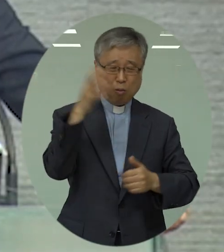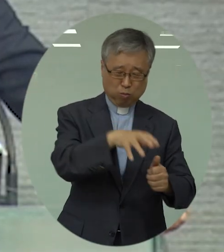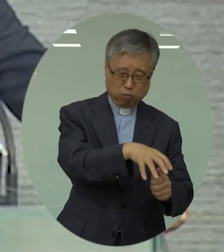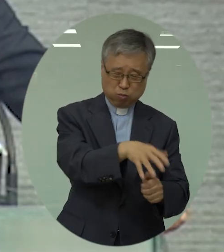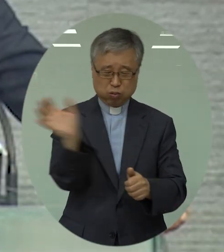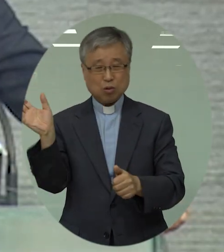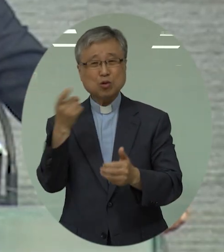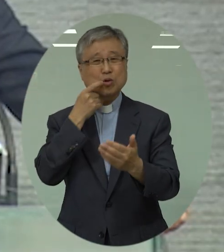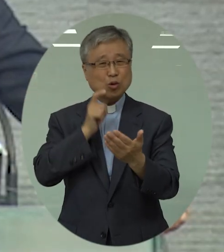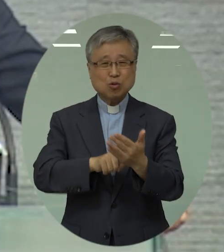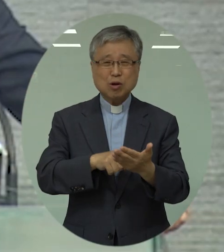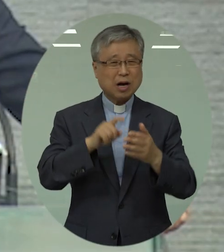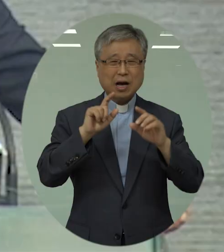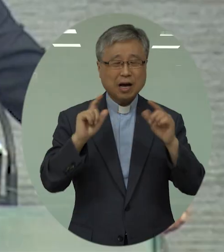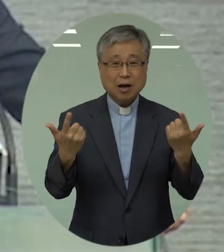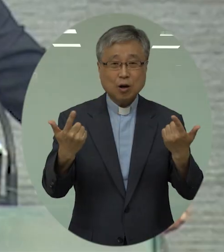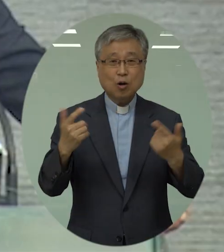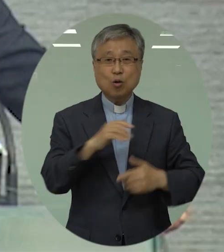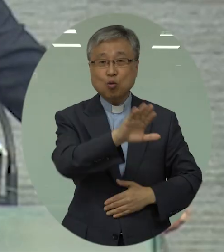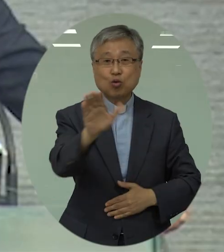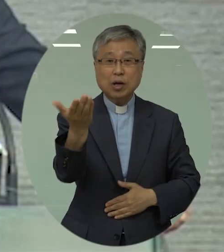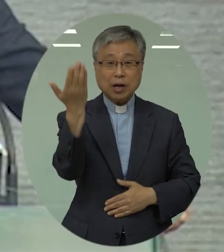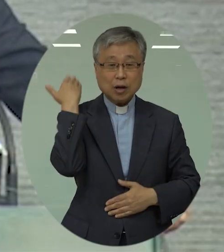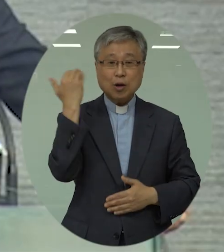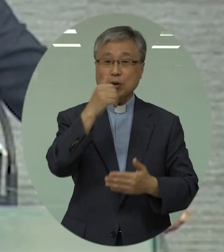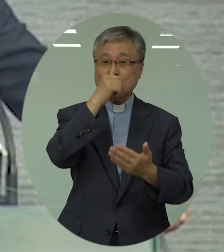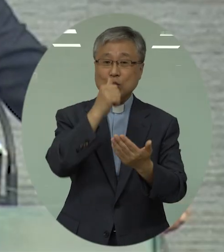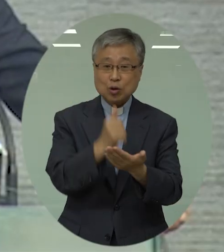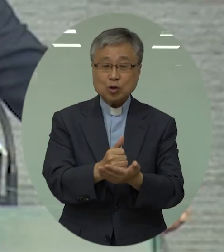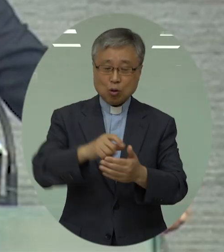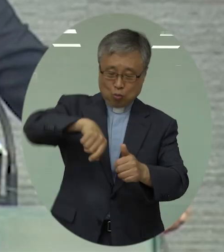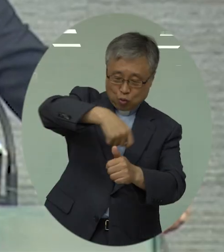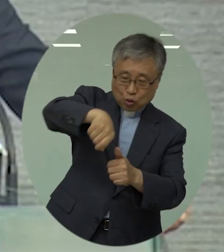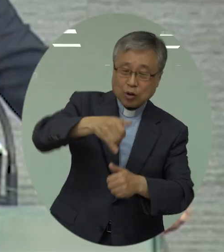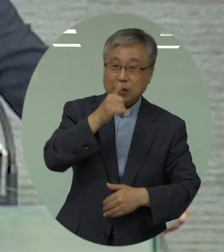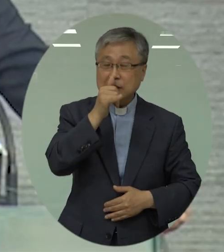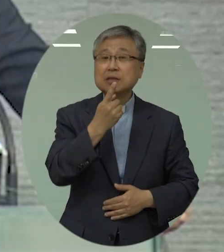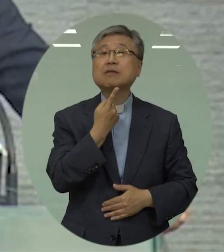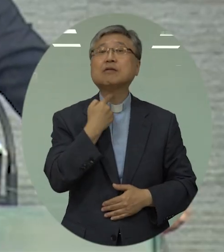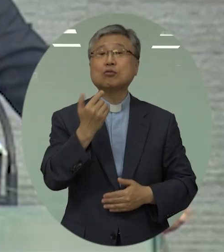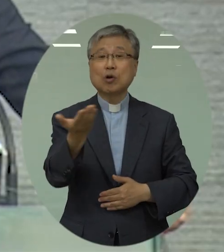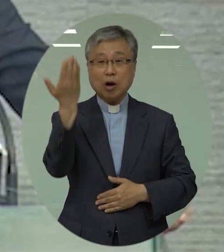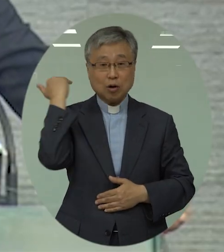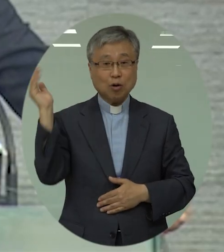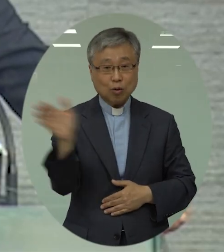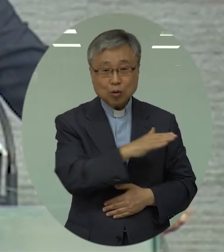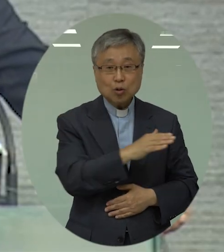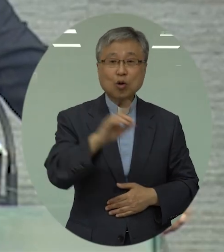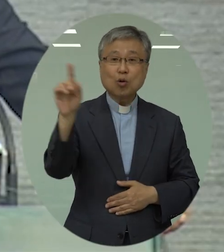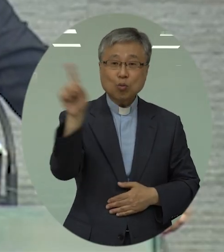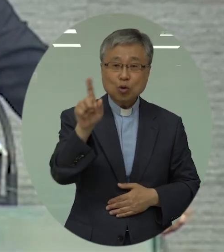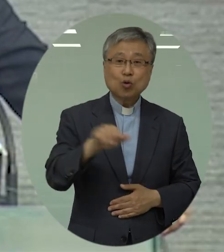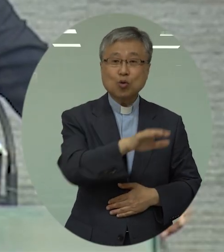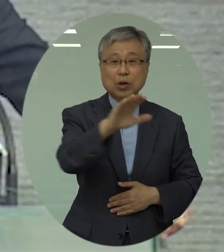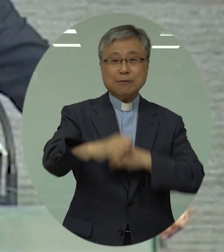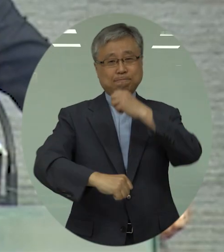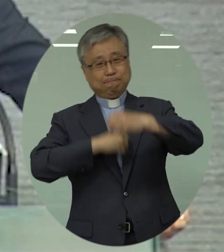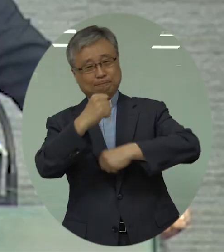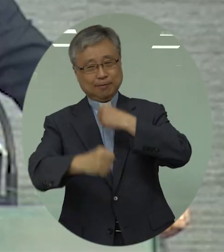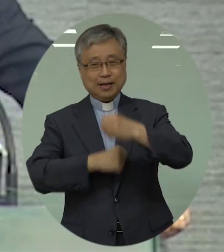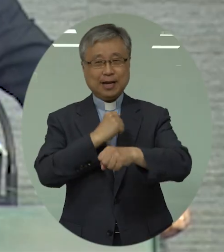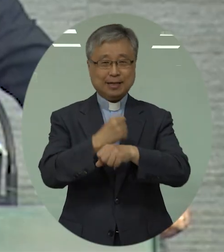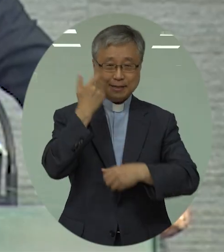아니란 말이에요. 근데 우리의 과거, 이 죄에 묶여있던 과거에서부터 무엇이 우리를 자유케